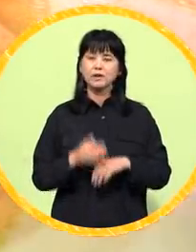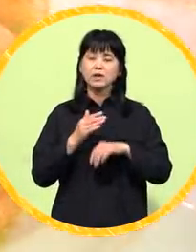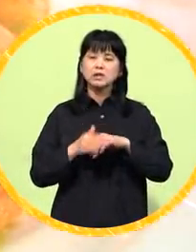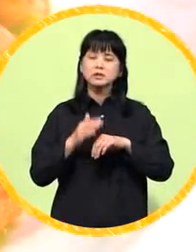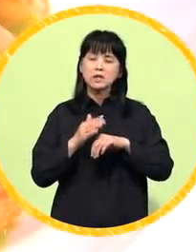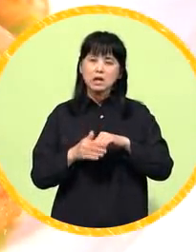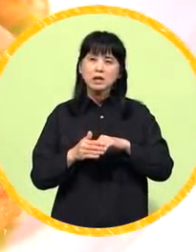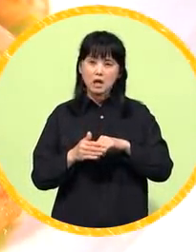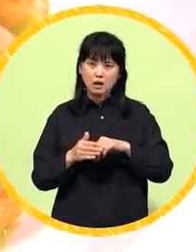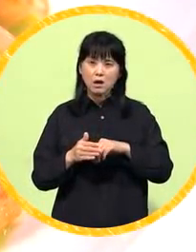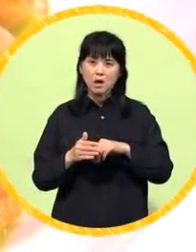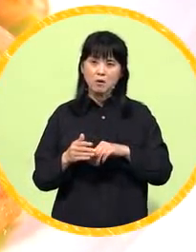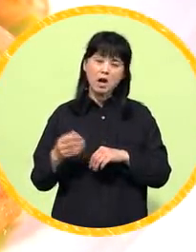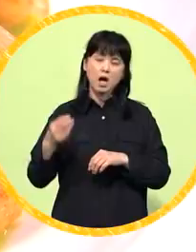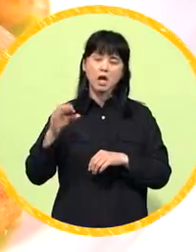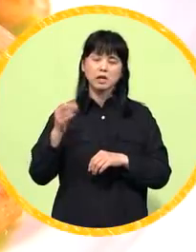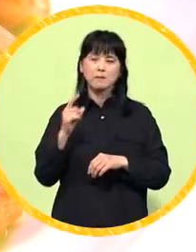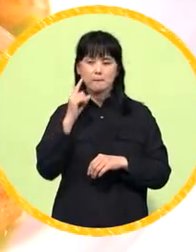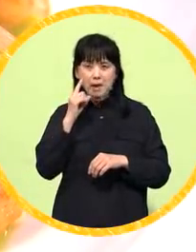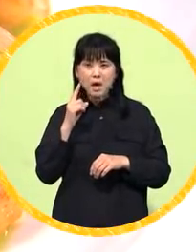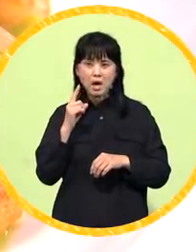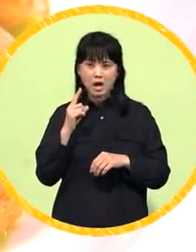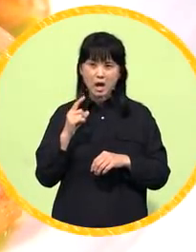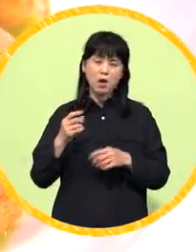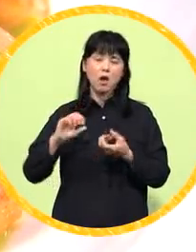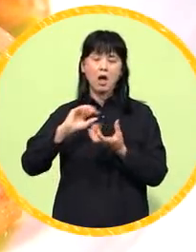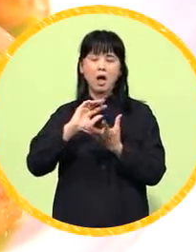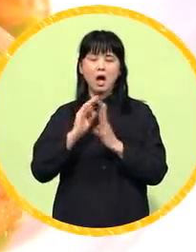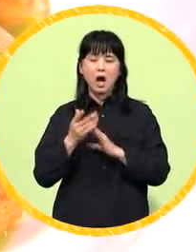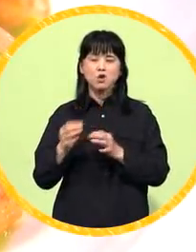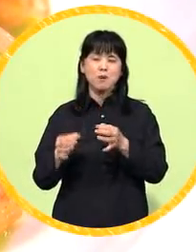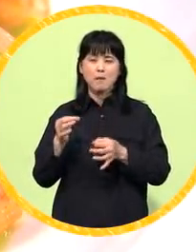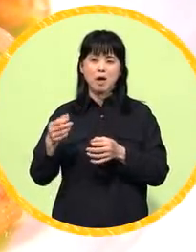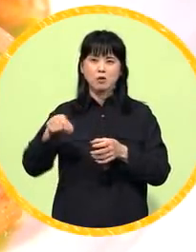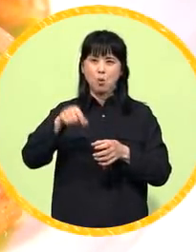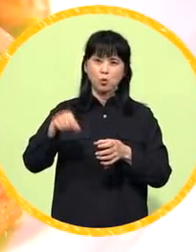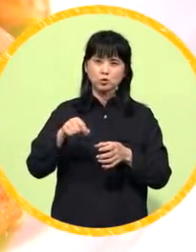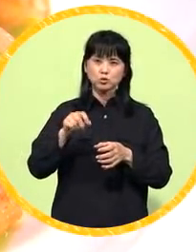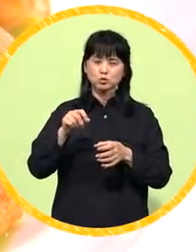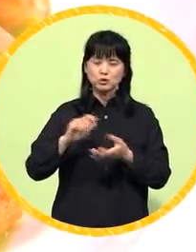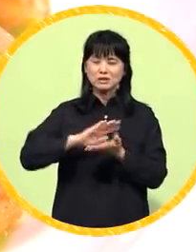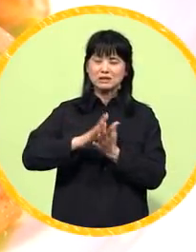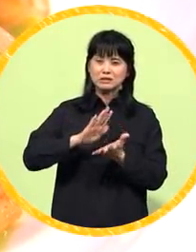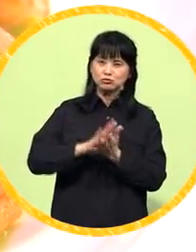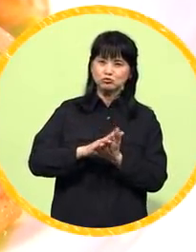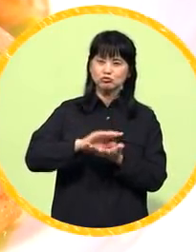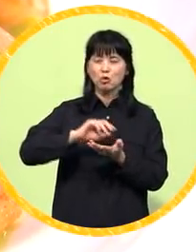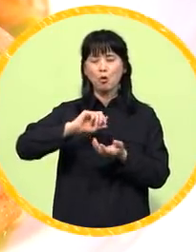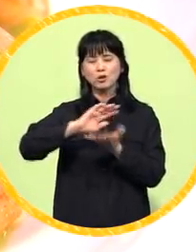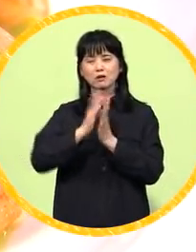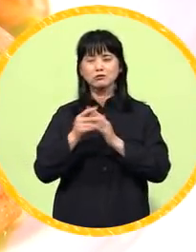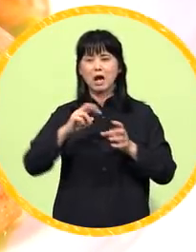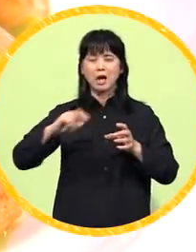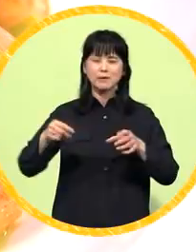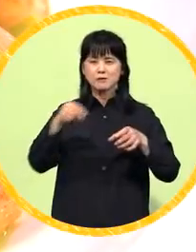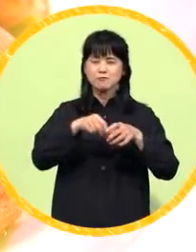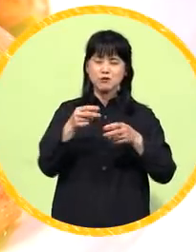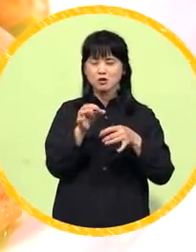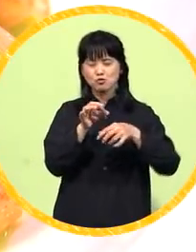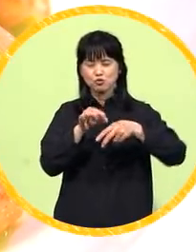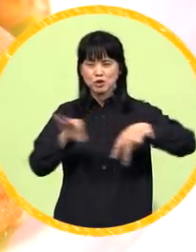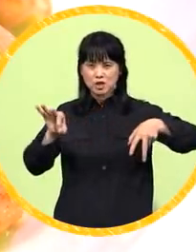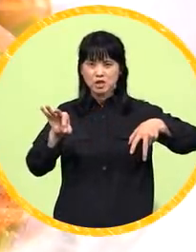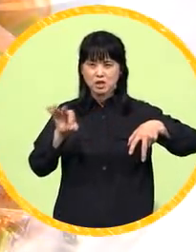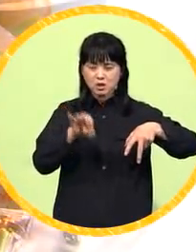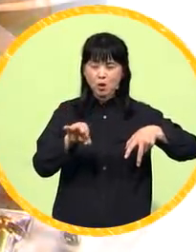魚料理は金目鯛と春豆のソースリコッタチーズと桜海老を詰めた花ずきんのフリットも絶品ある豆のソース